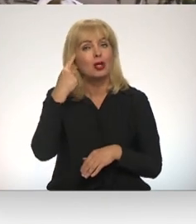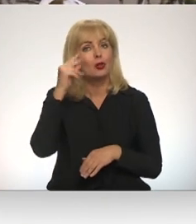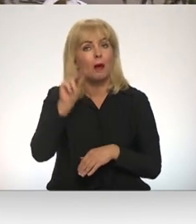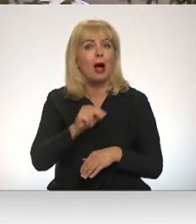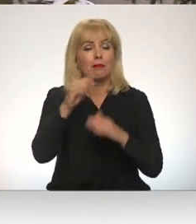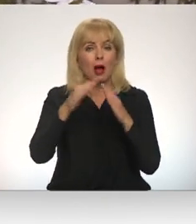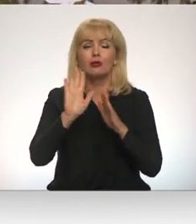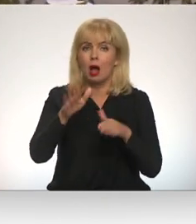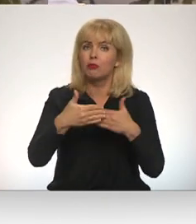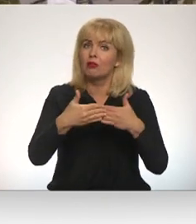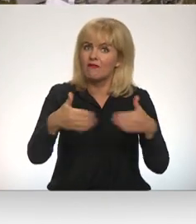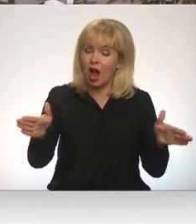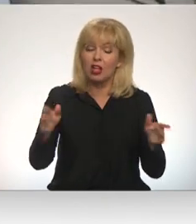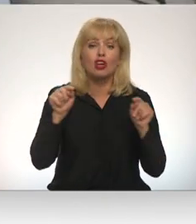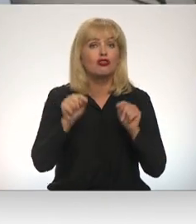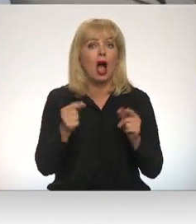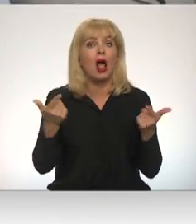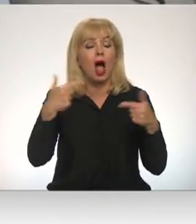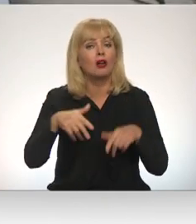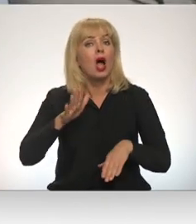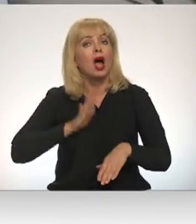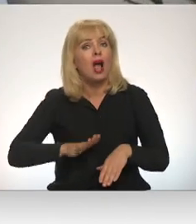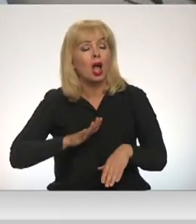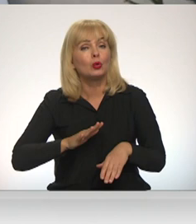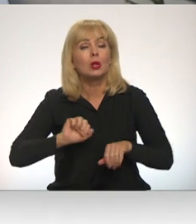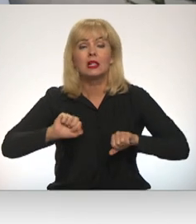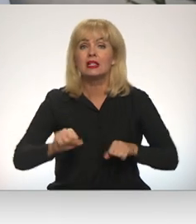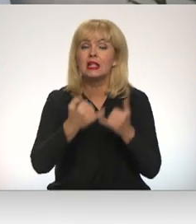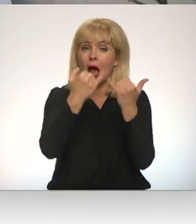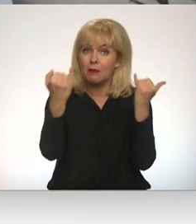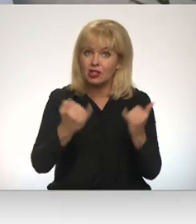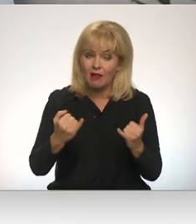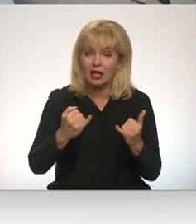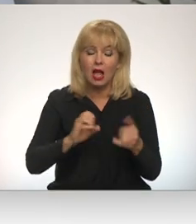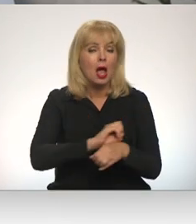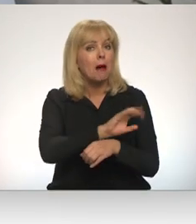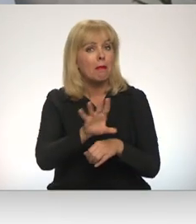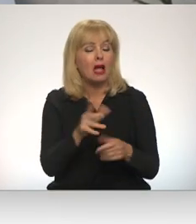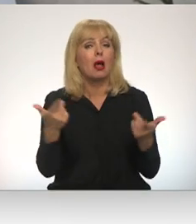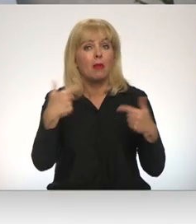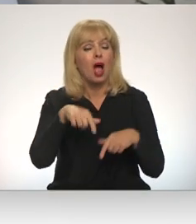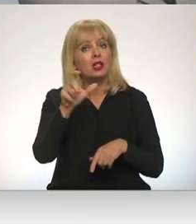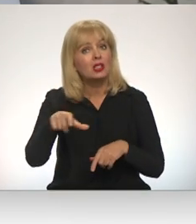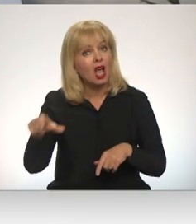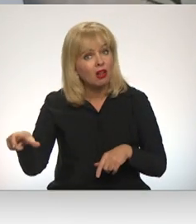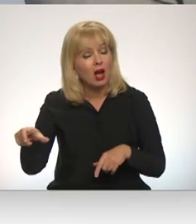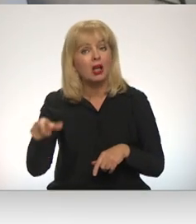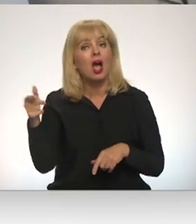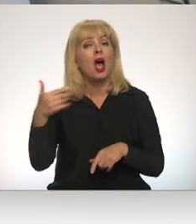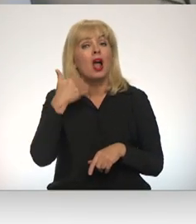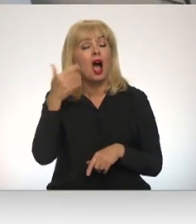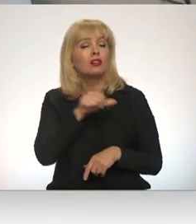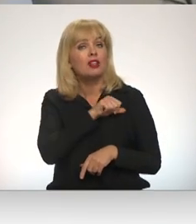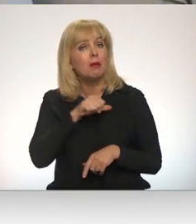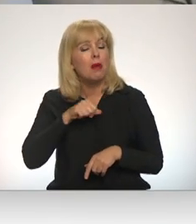jābūt atvērtām īpaši šajā laikā. Gaidot Ziemassvētkus arī pandēmijas laikā, lai cilvēki tad, kad viņi vēlas, viņi